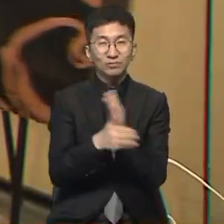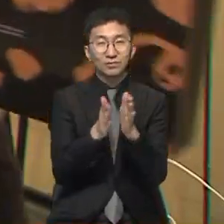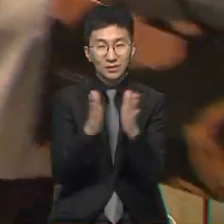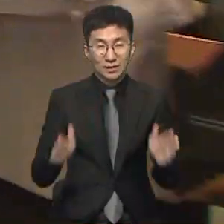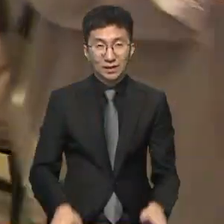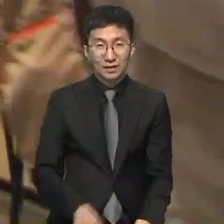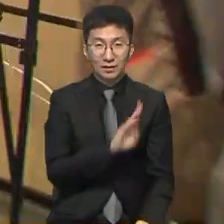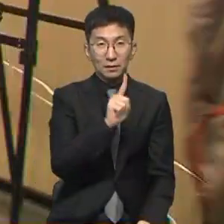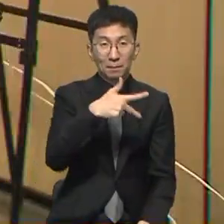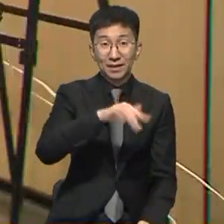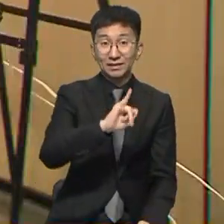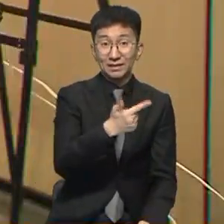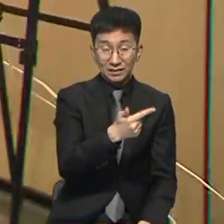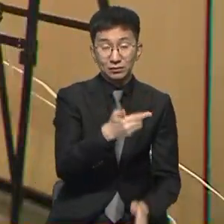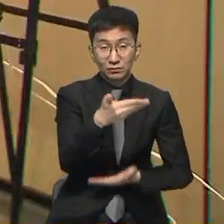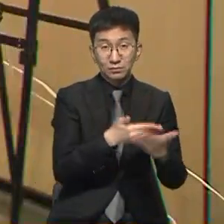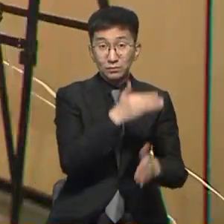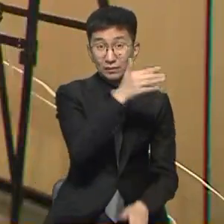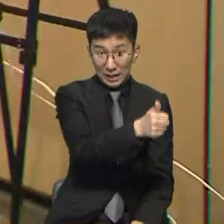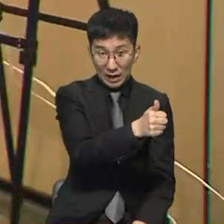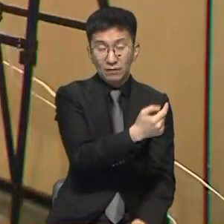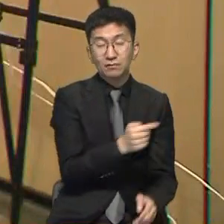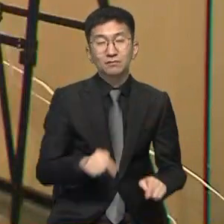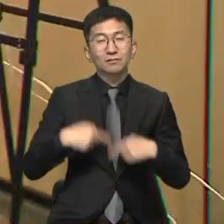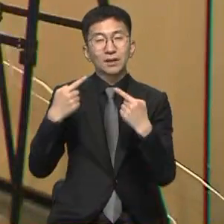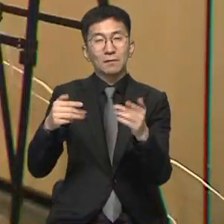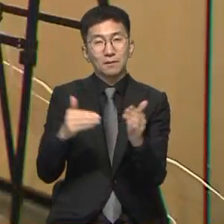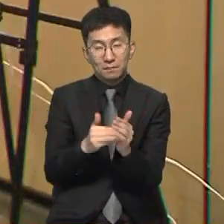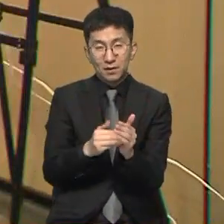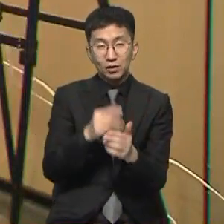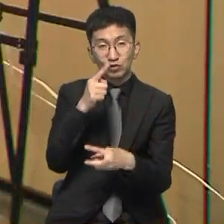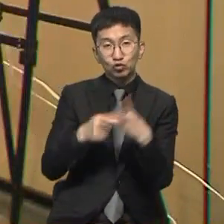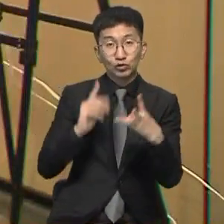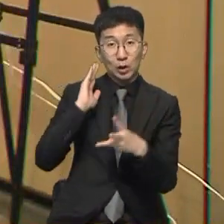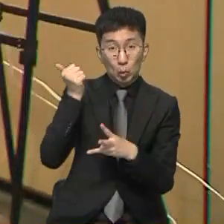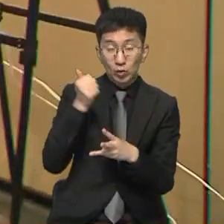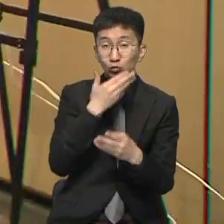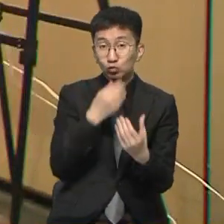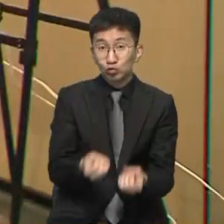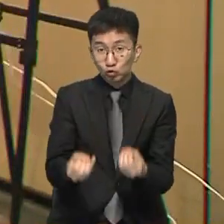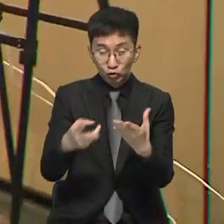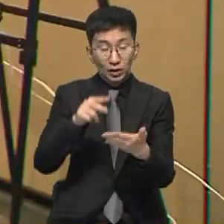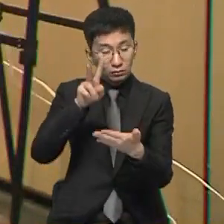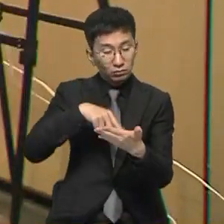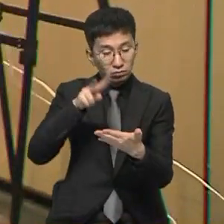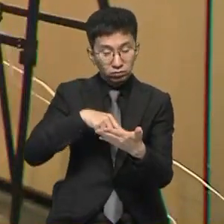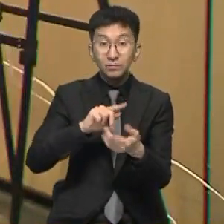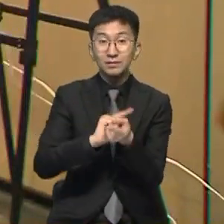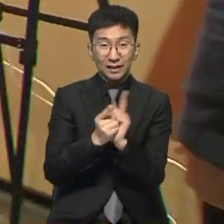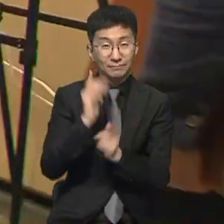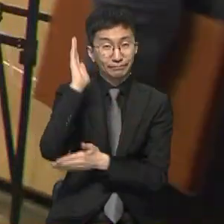외교부 장관이 참석해서 윤석열 대통령의 축하 서한을 대신 읽었습니다.